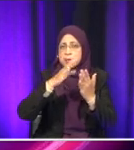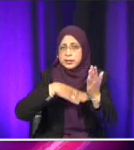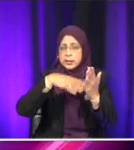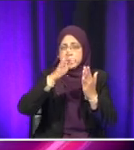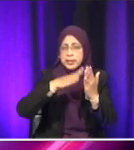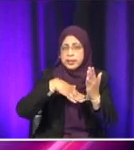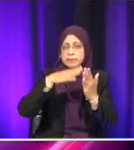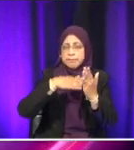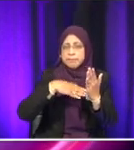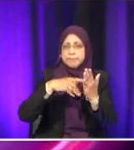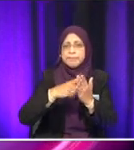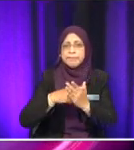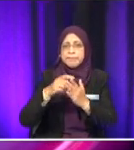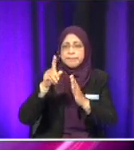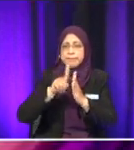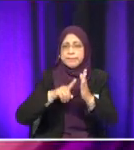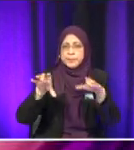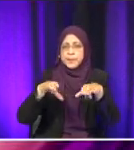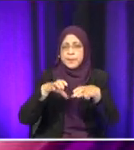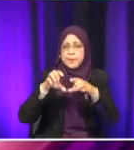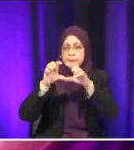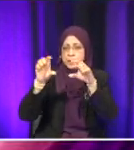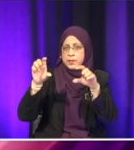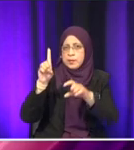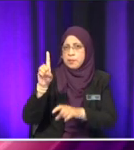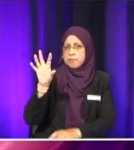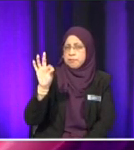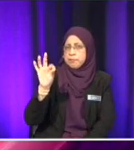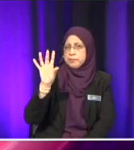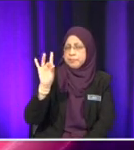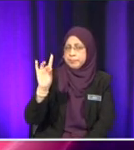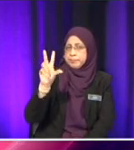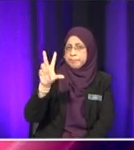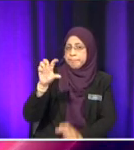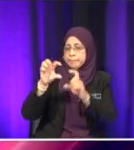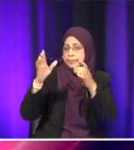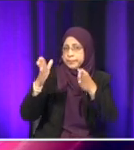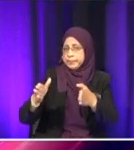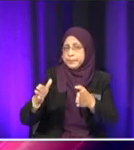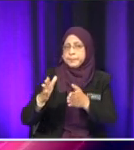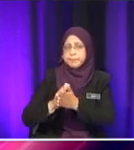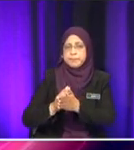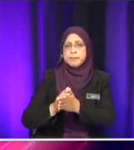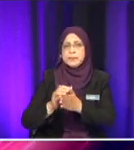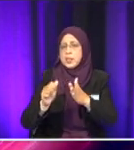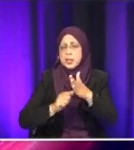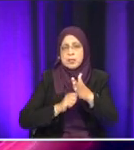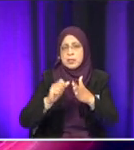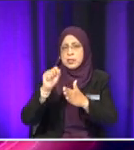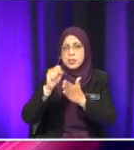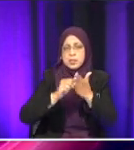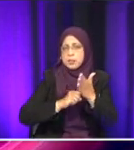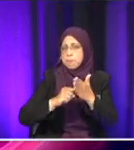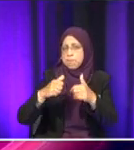dihasilkan oleh Julian standar pada tahun 1983 beliau dikenal sebagai penghasil senior dan telah